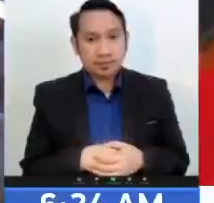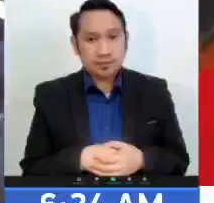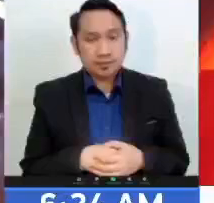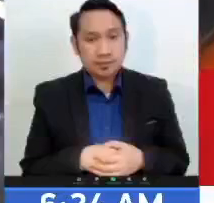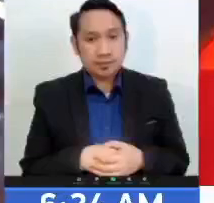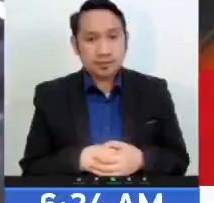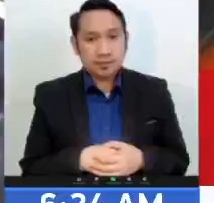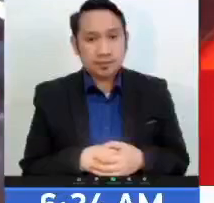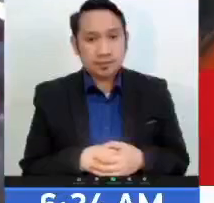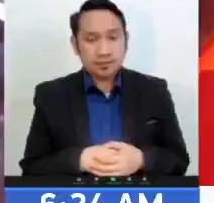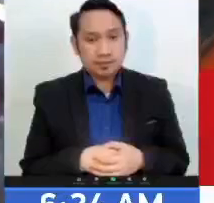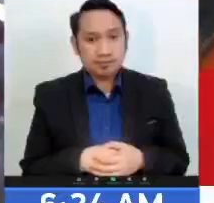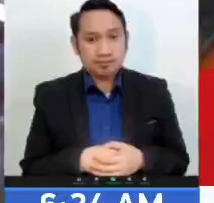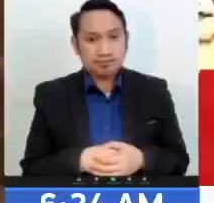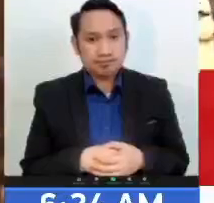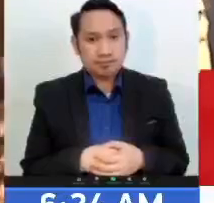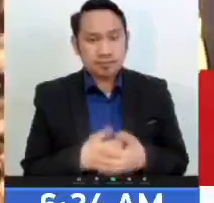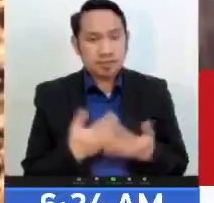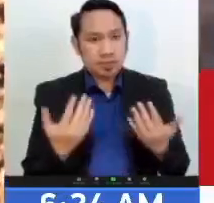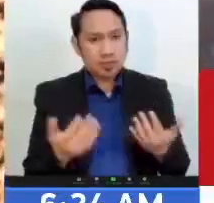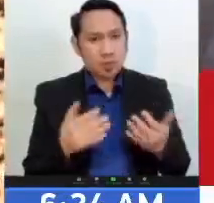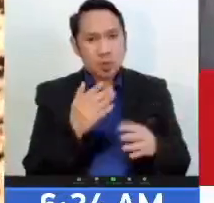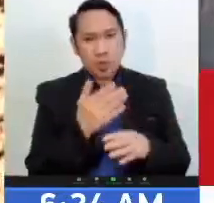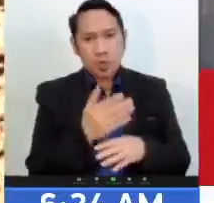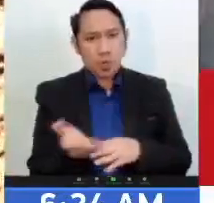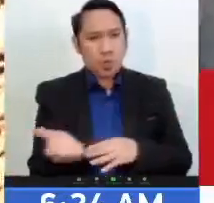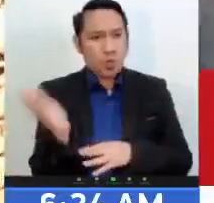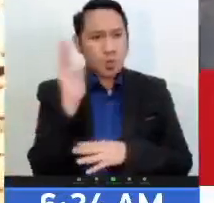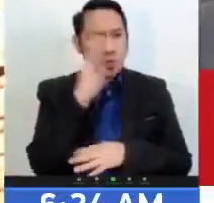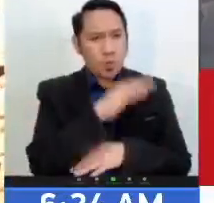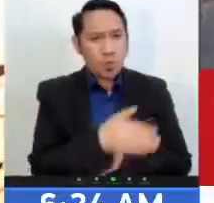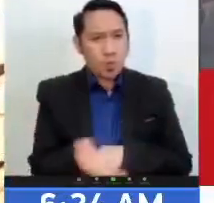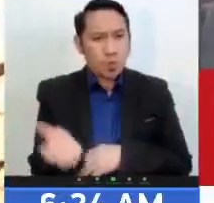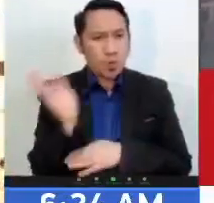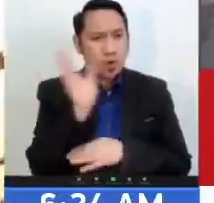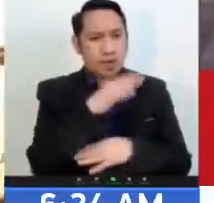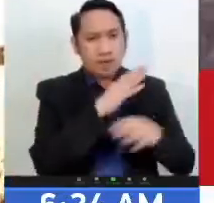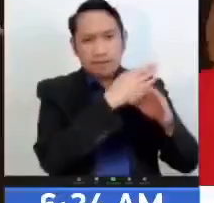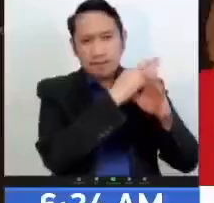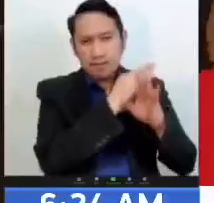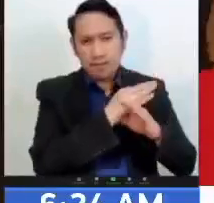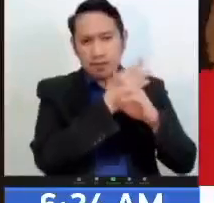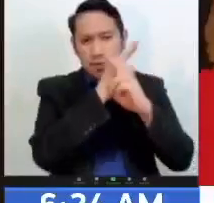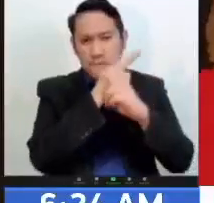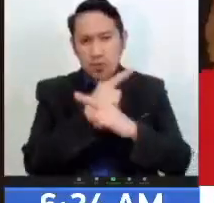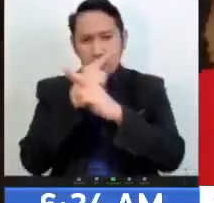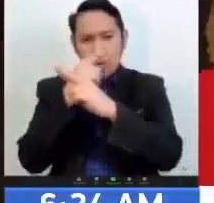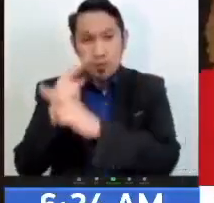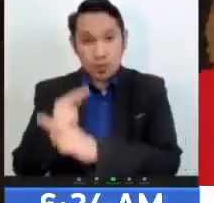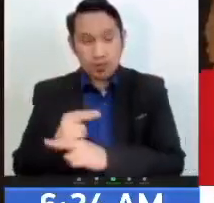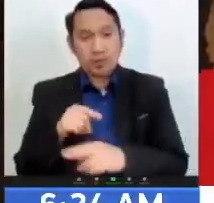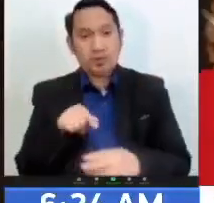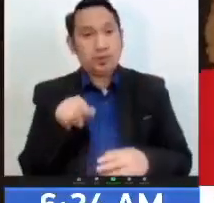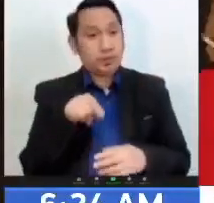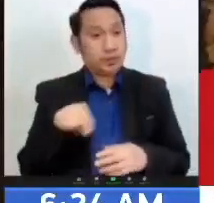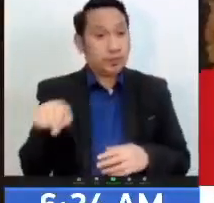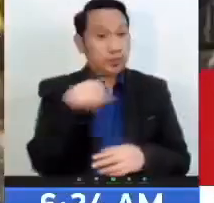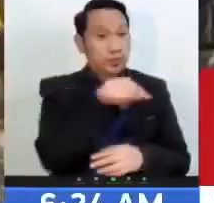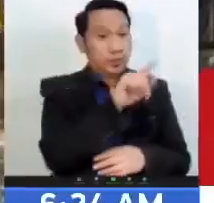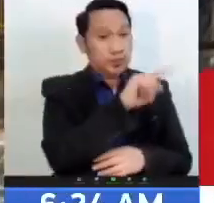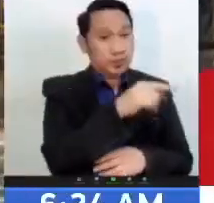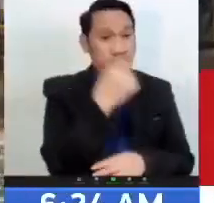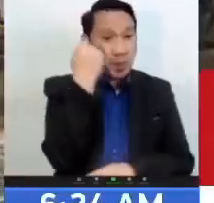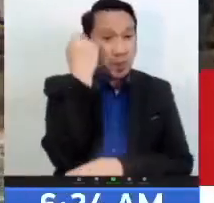Magdamag ang clearing operations at pagkukumpuni ang isinagawa ng mga tauhan ng Meralco sa mga nagtumbahang poste nila rito sa